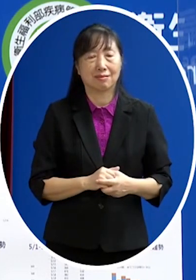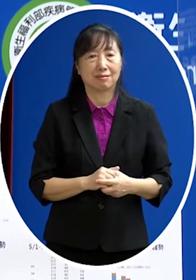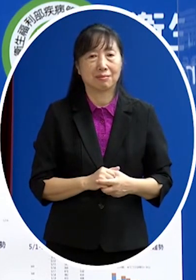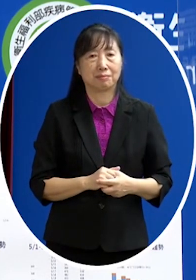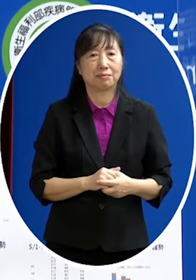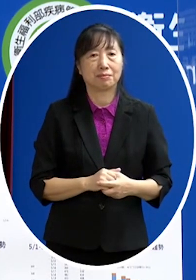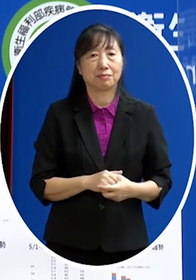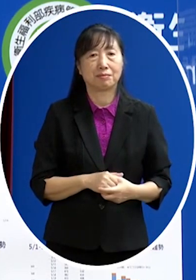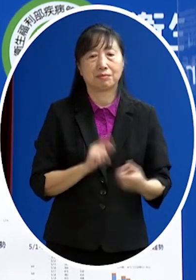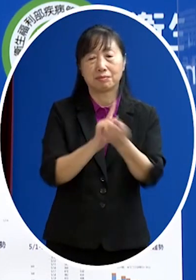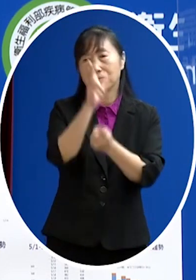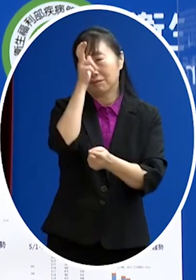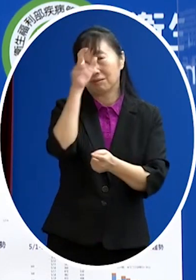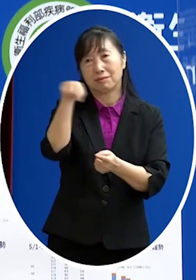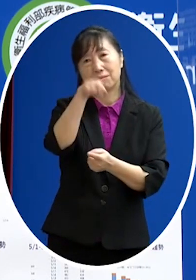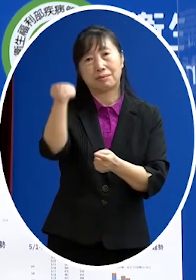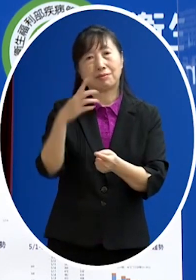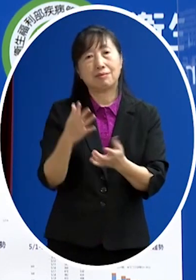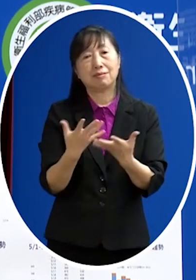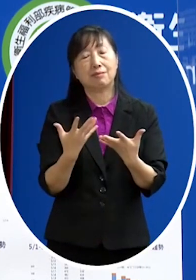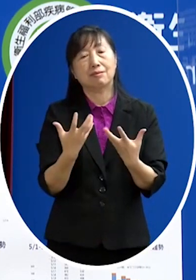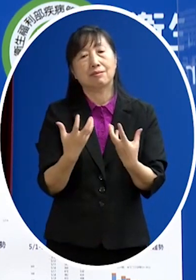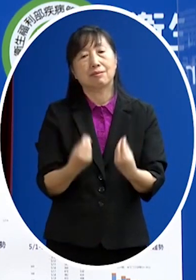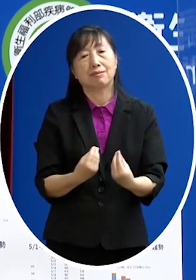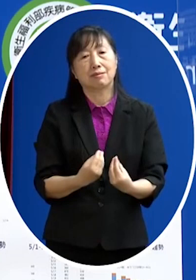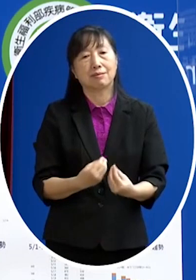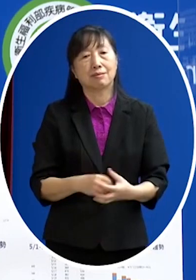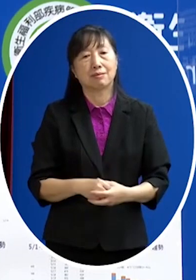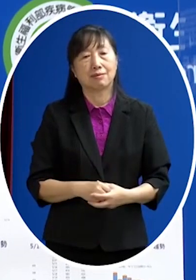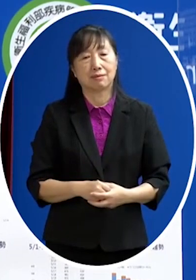那有请圣道警察同仁又染疫，